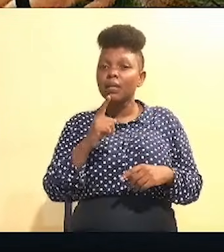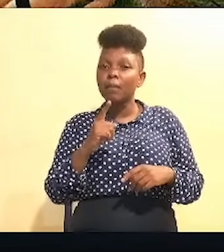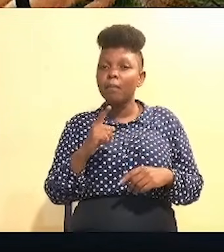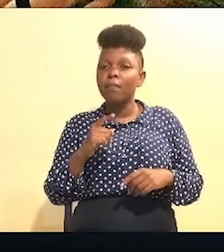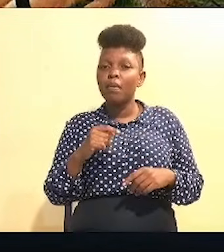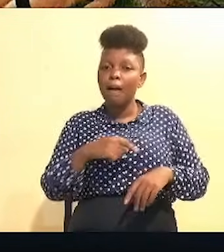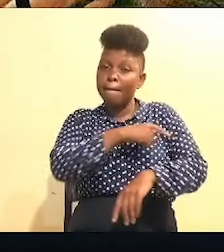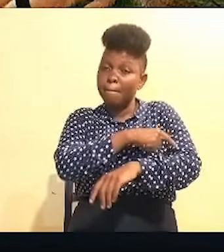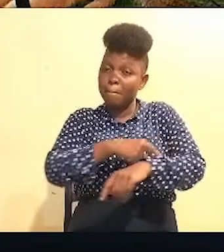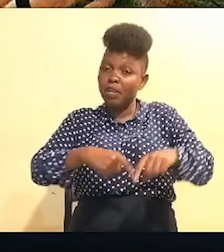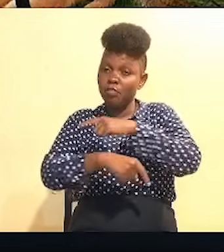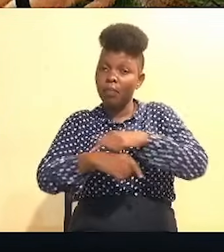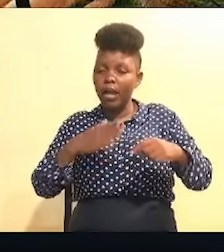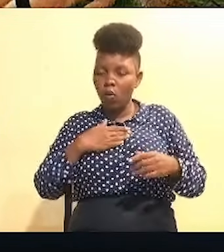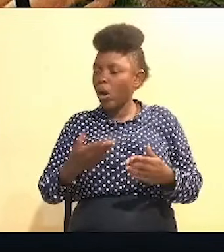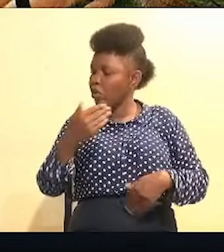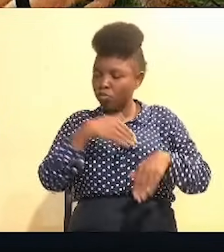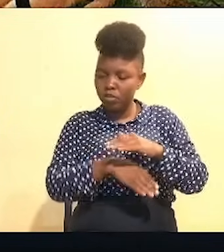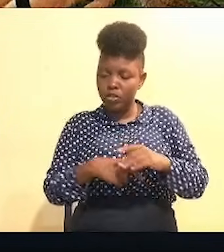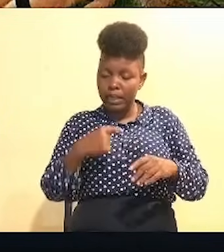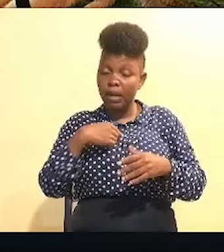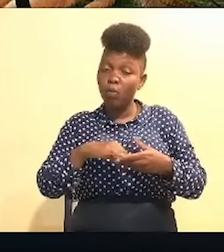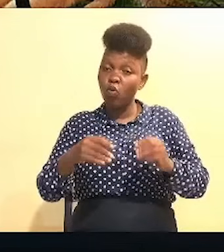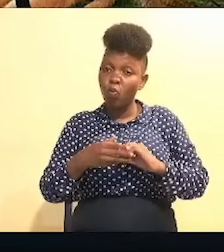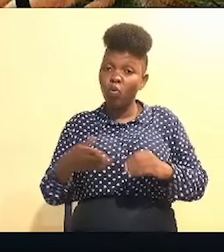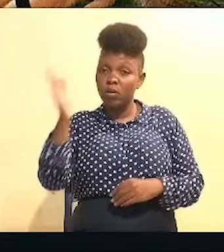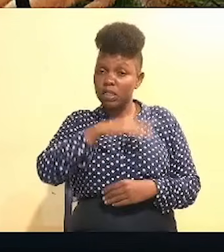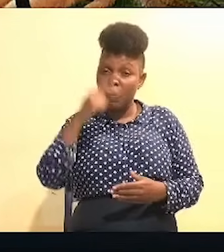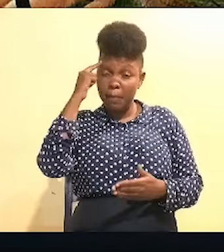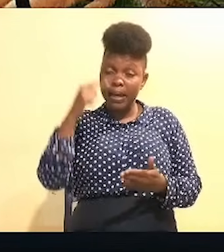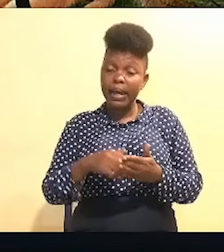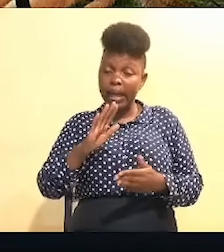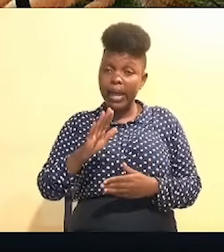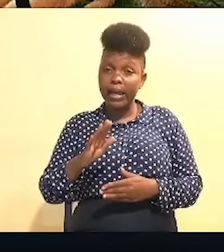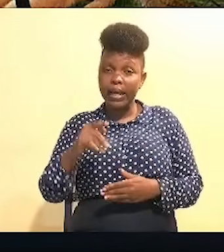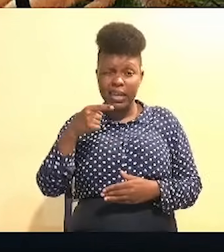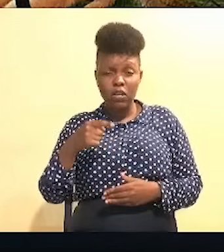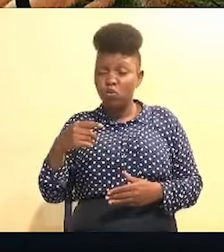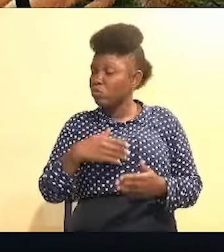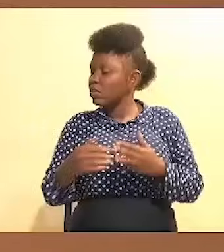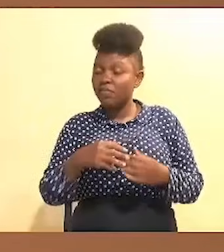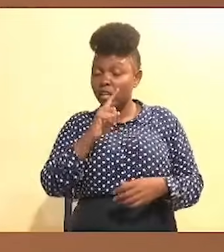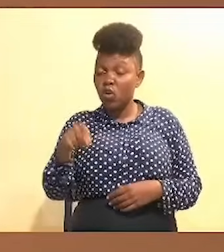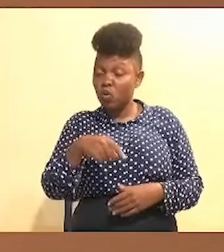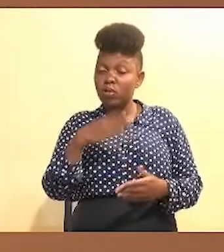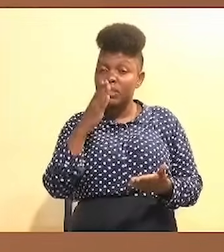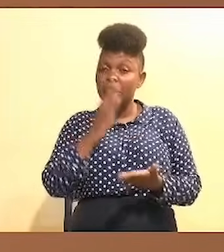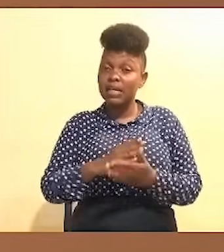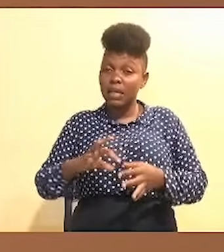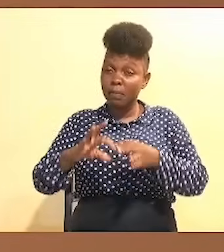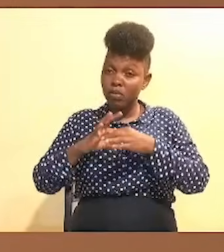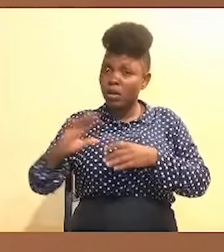kwako nilipoumbwa kwa siri. Maana yake ni nini? Usije ukafanya kosa kabisa katika mahusiano,